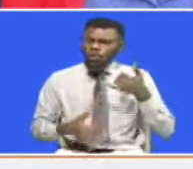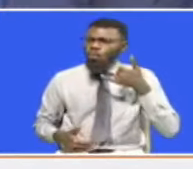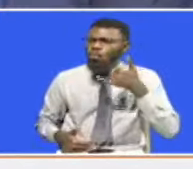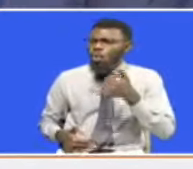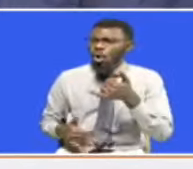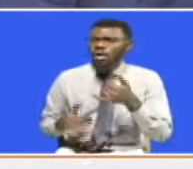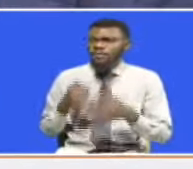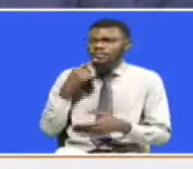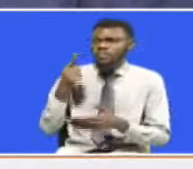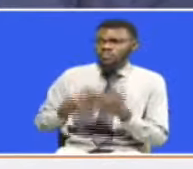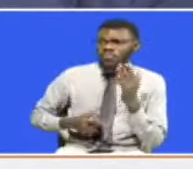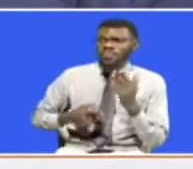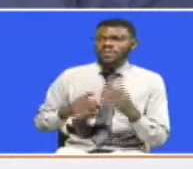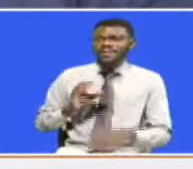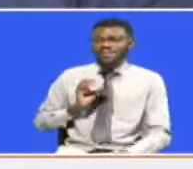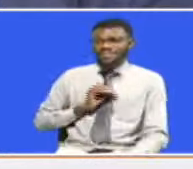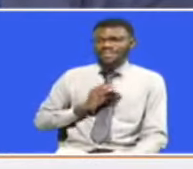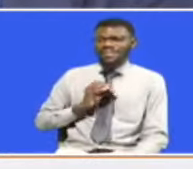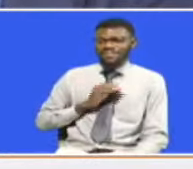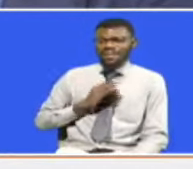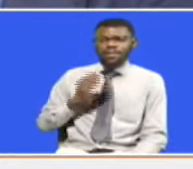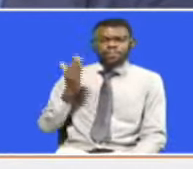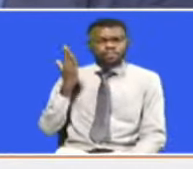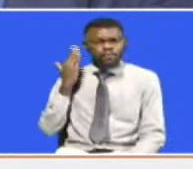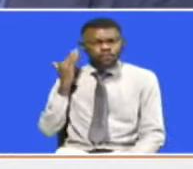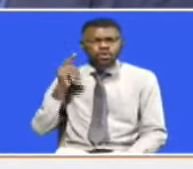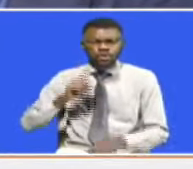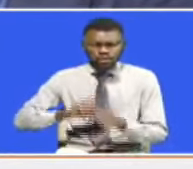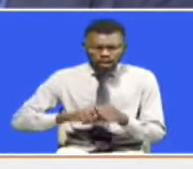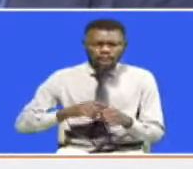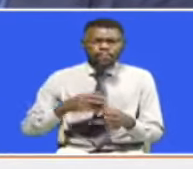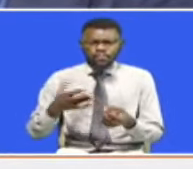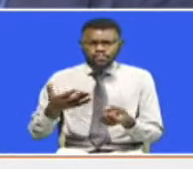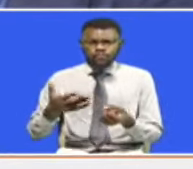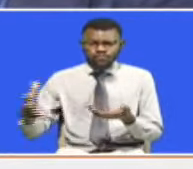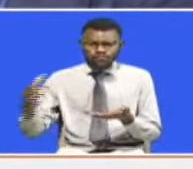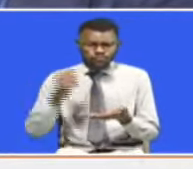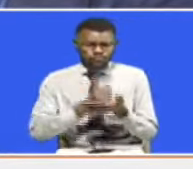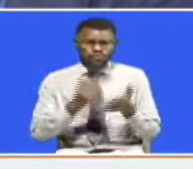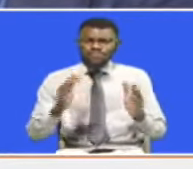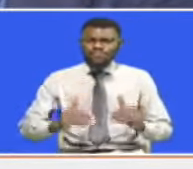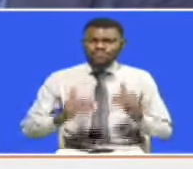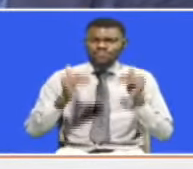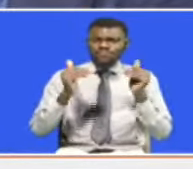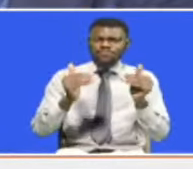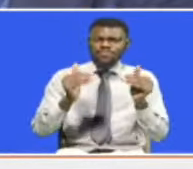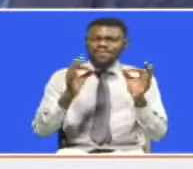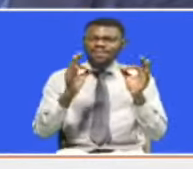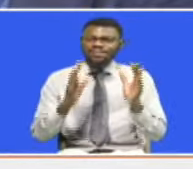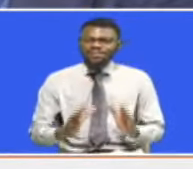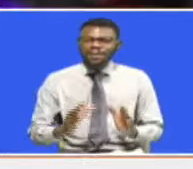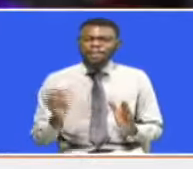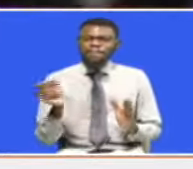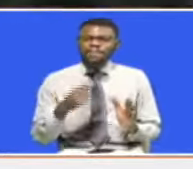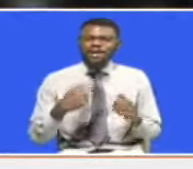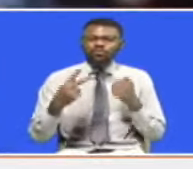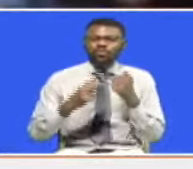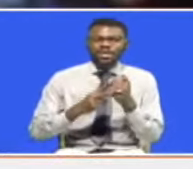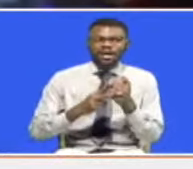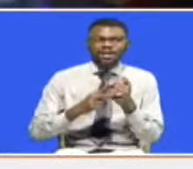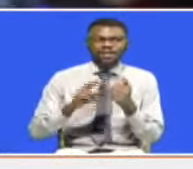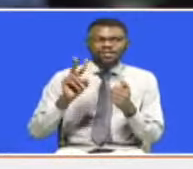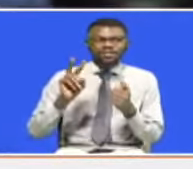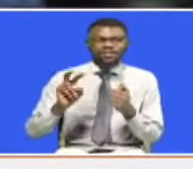wasiwasi wake alipopokea barua ya uteuzi wa kuwa mkurugenzi wa fedha Julai mwaka 2023.